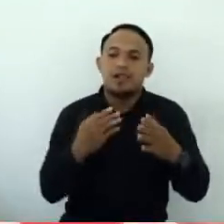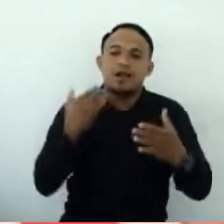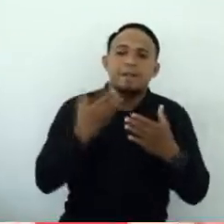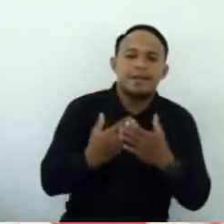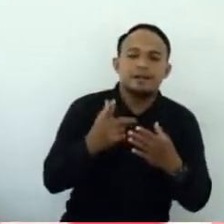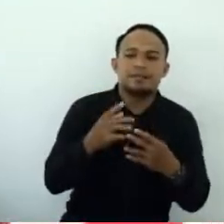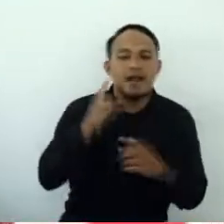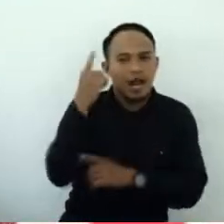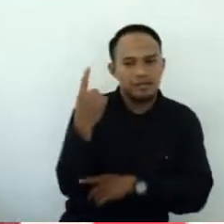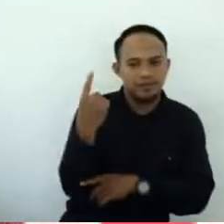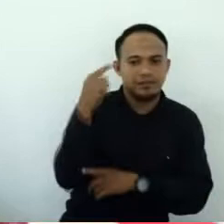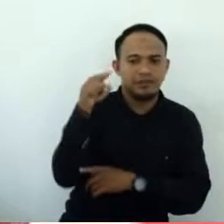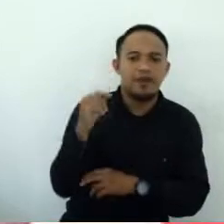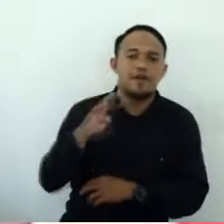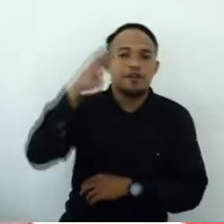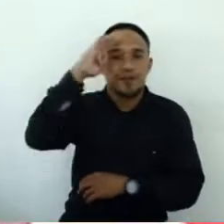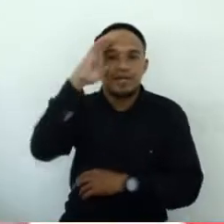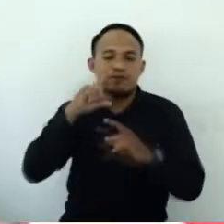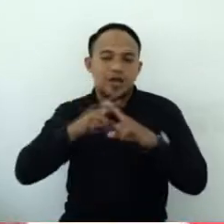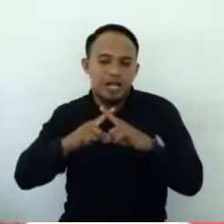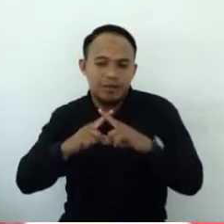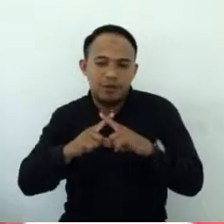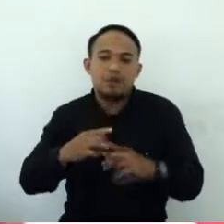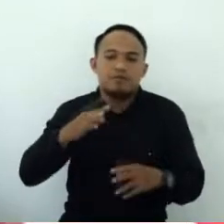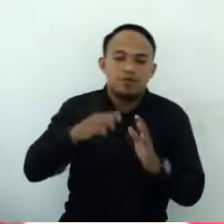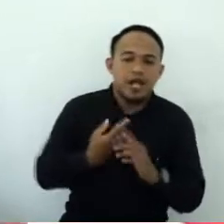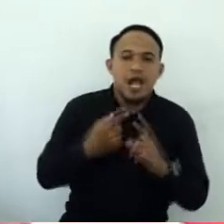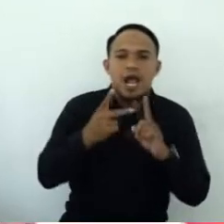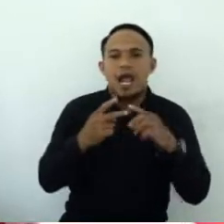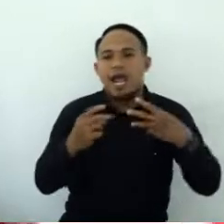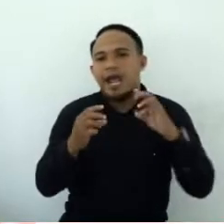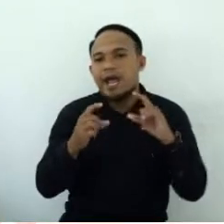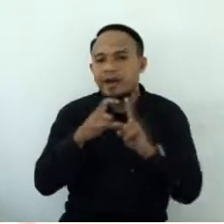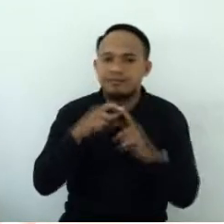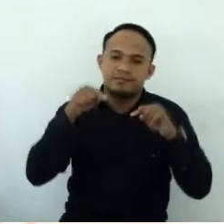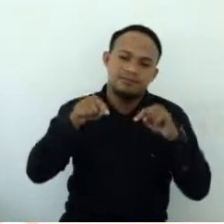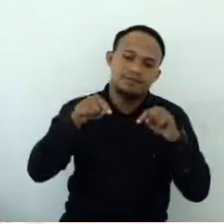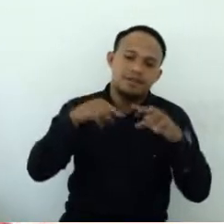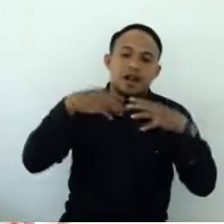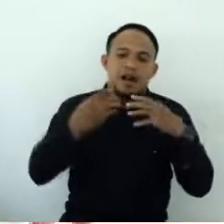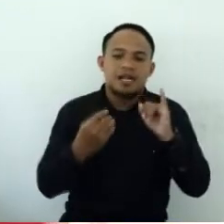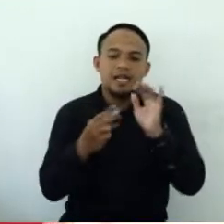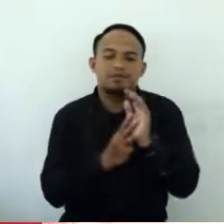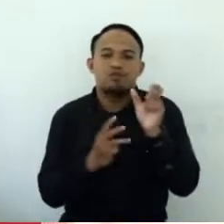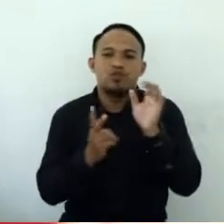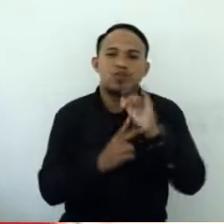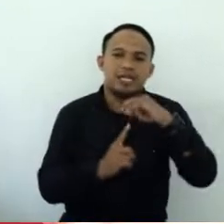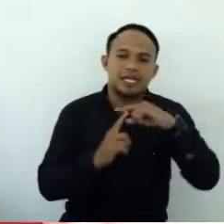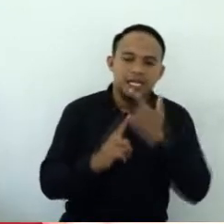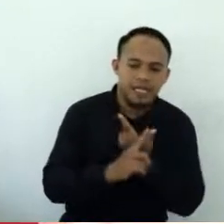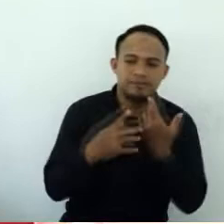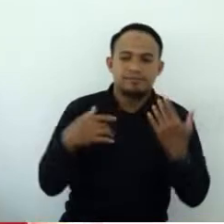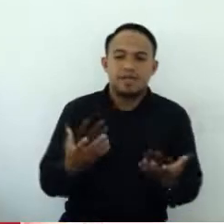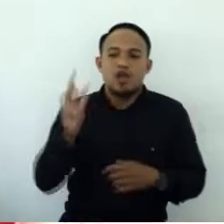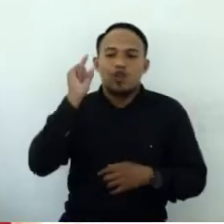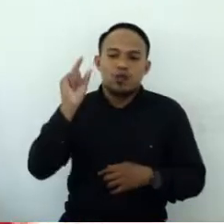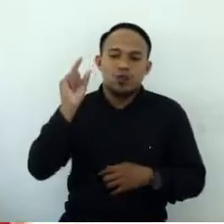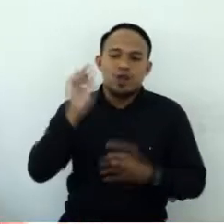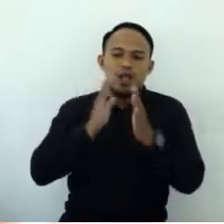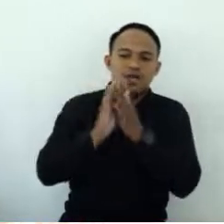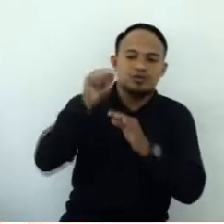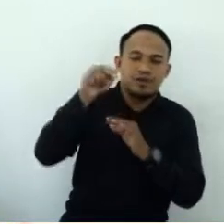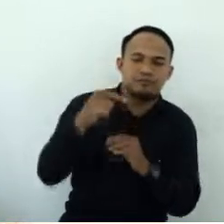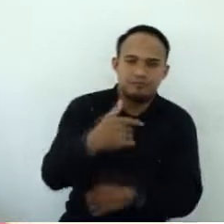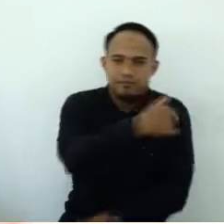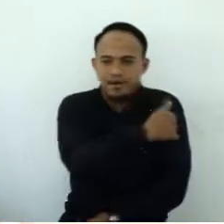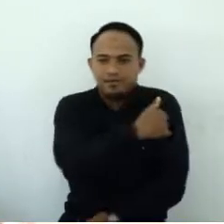immunity untuk lansia dan vaksinasi tahap 1 sepenuhnya adalah dukungan dari Gubernur Rusli Ia pun